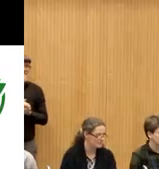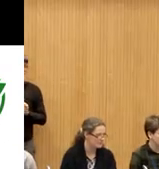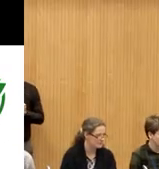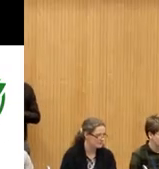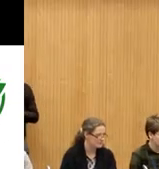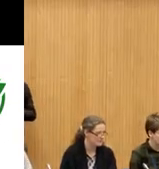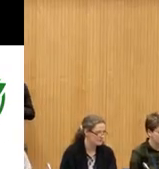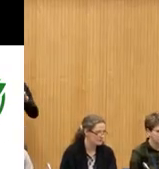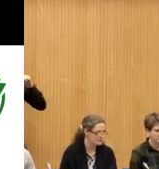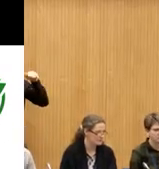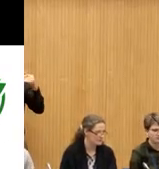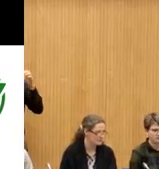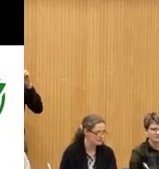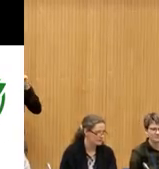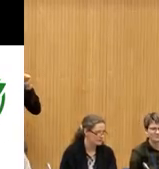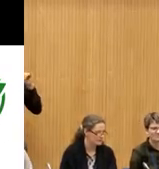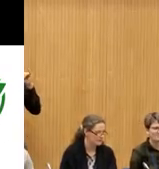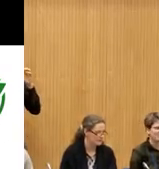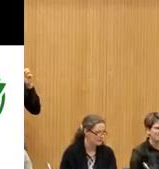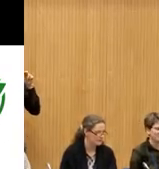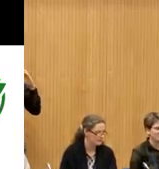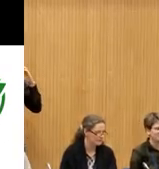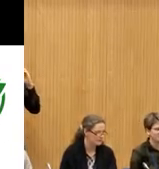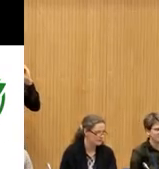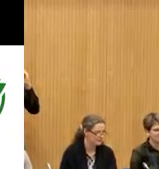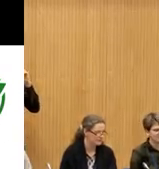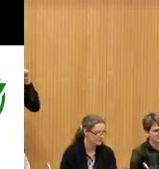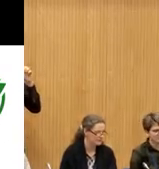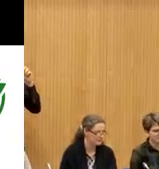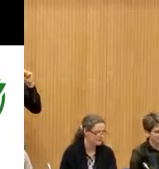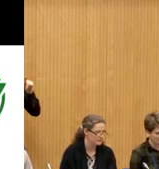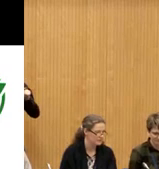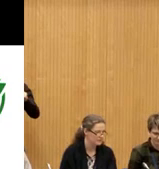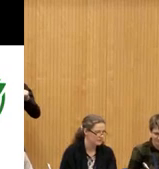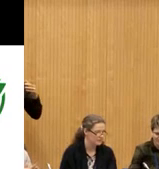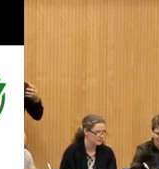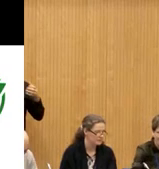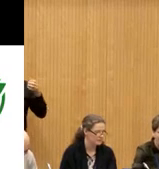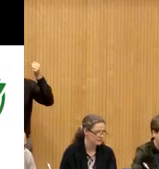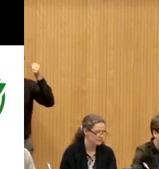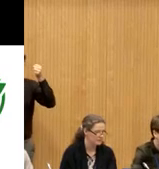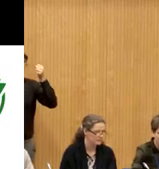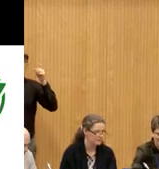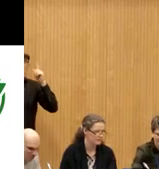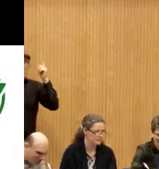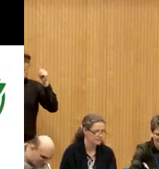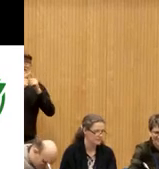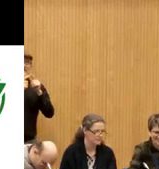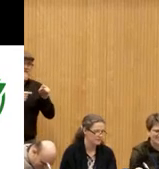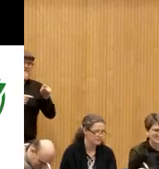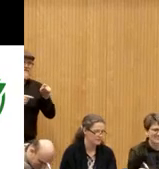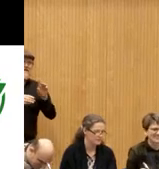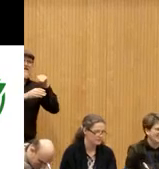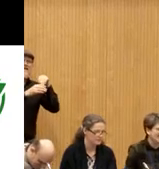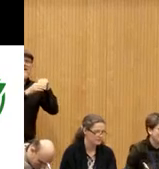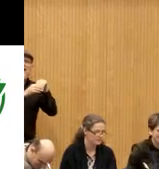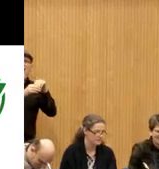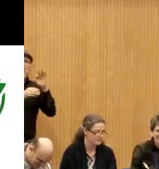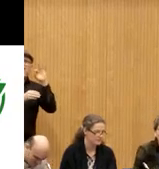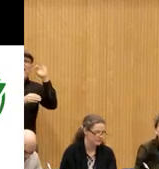darüber, wie ein Angebot an der Fakultät eigentlich aussehen kann. Jennifer, bitteschön. Jenny, eigentlich ruhig egal.